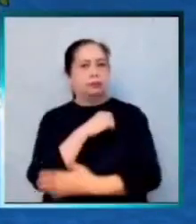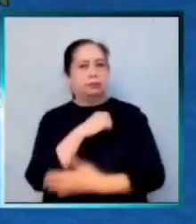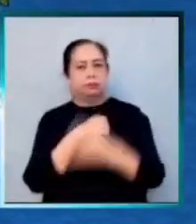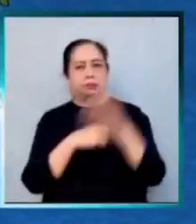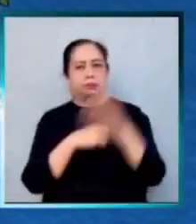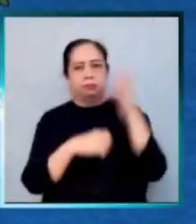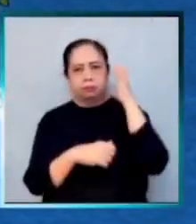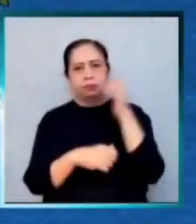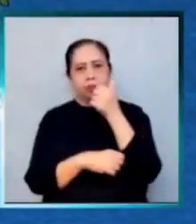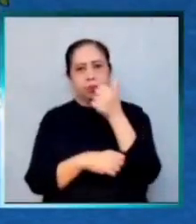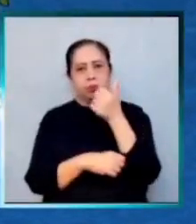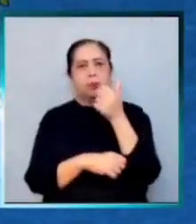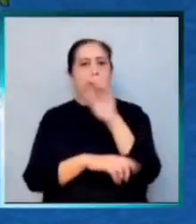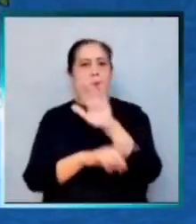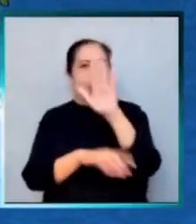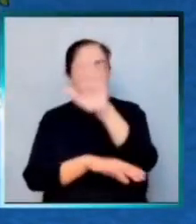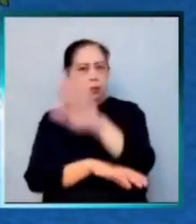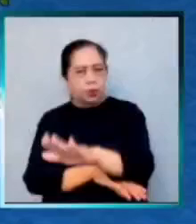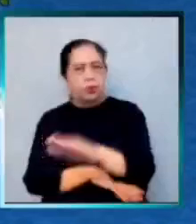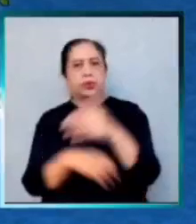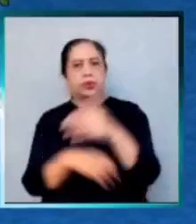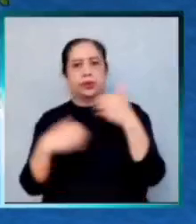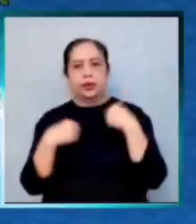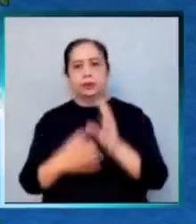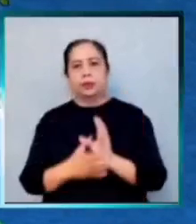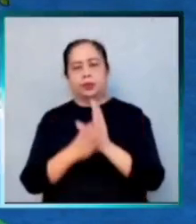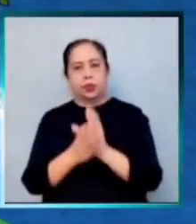hapon, uulanin ng Zamboanga Peninsula,